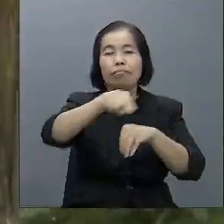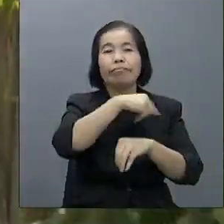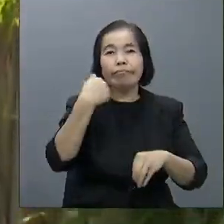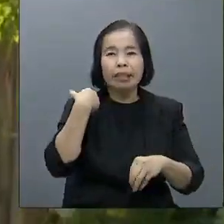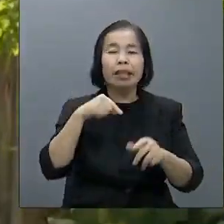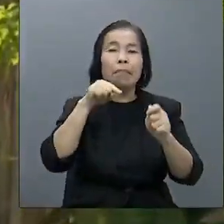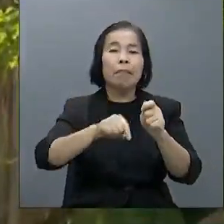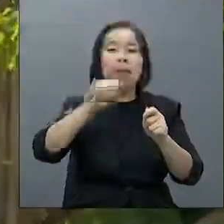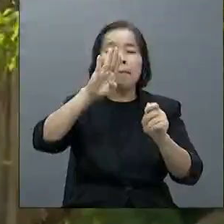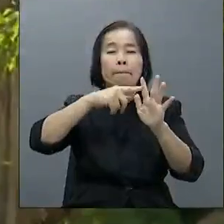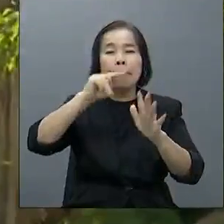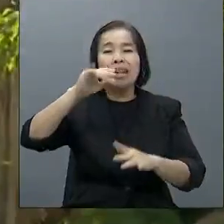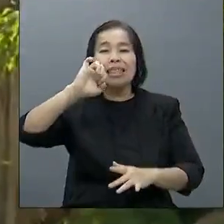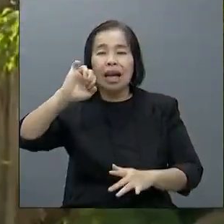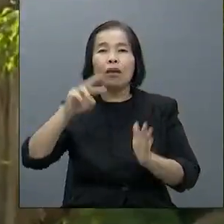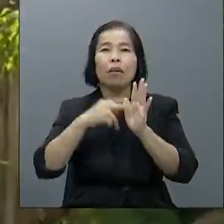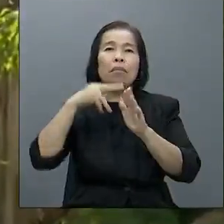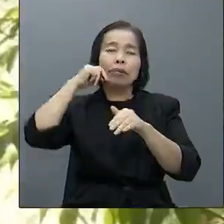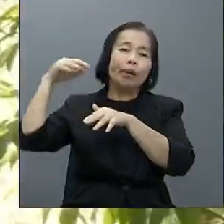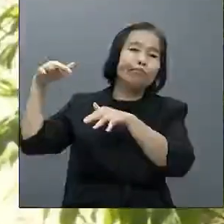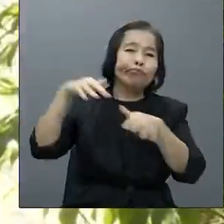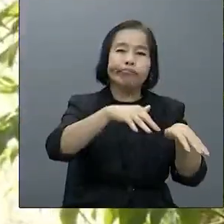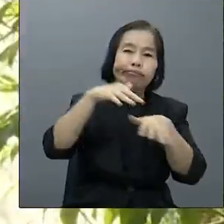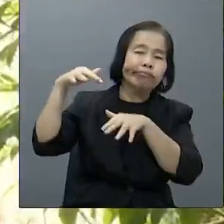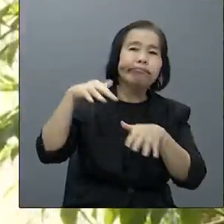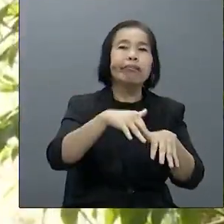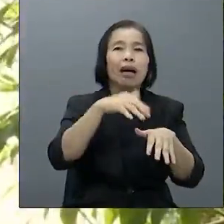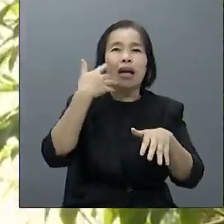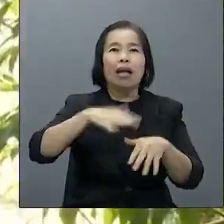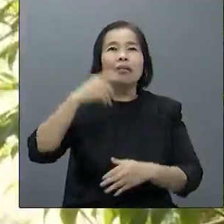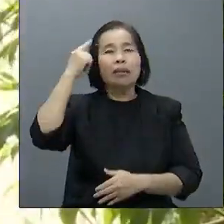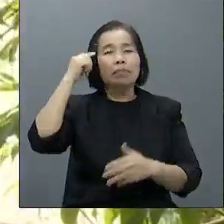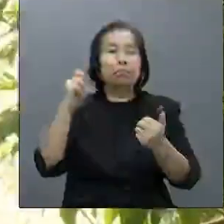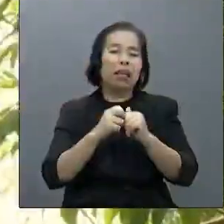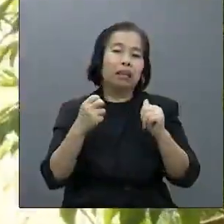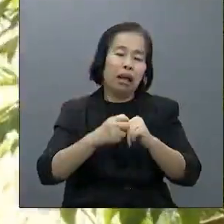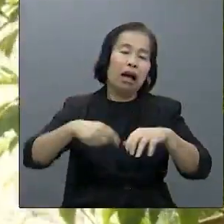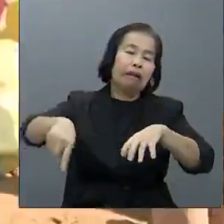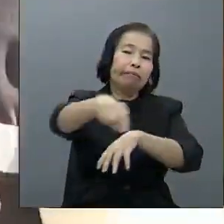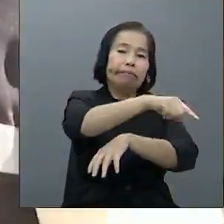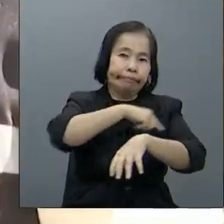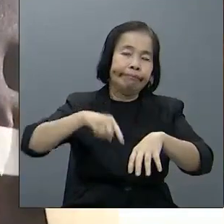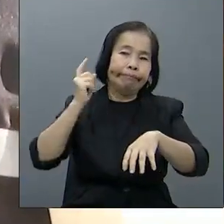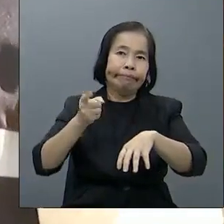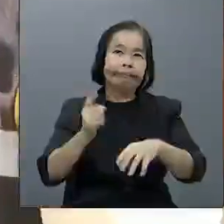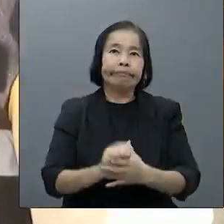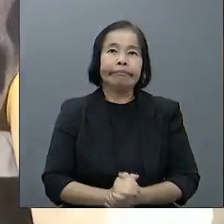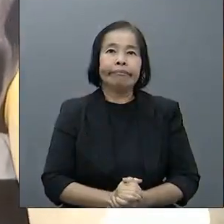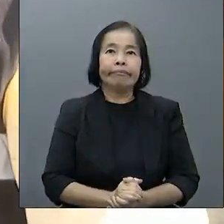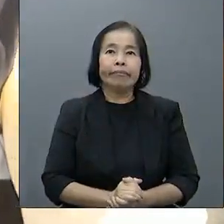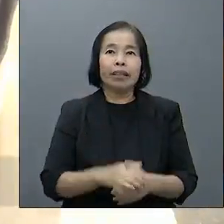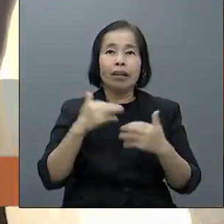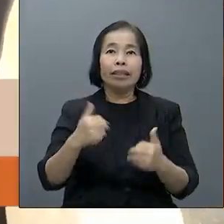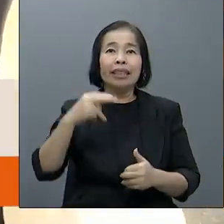กับน้ำแม่มอกที่ล้นมาจากสปริงเวย์อ่างเก็บน้ำและจะส่งผลกระทบเป็นวงกว้างครับ น้ำที่มันเริ่ม